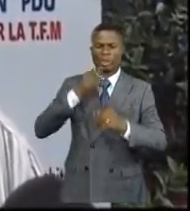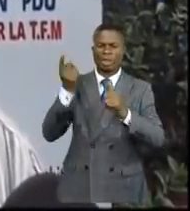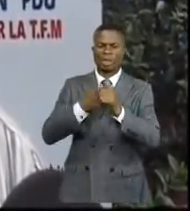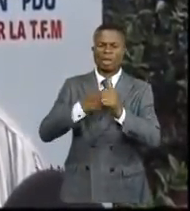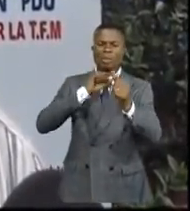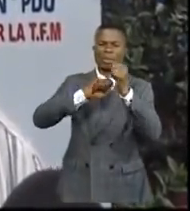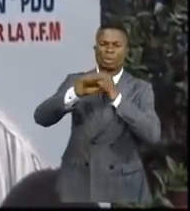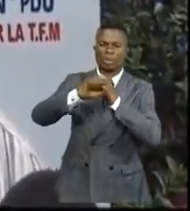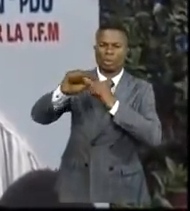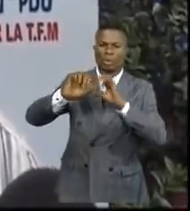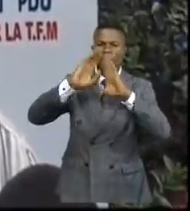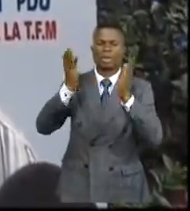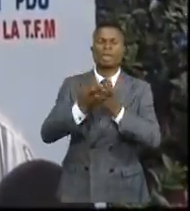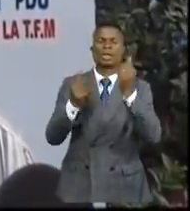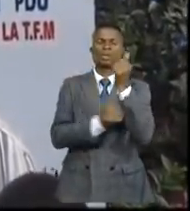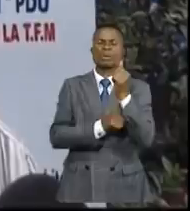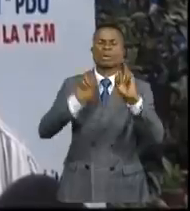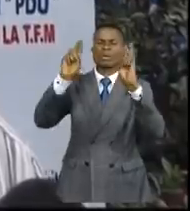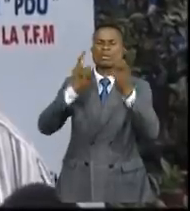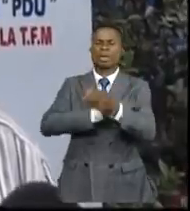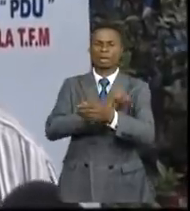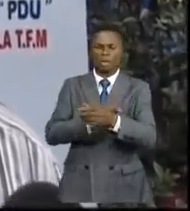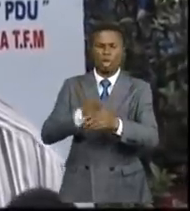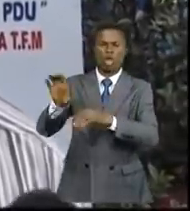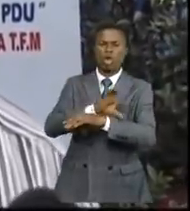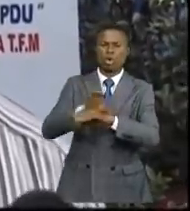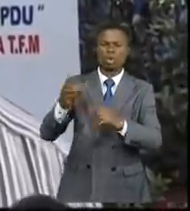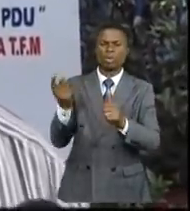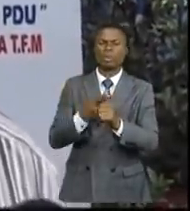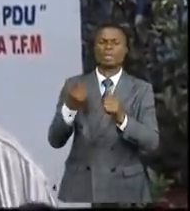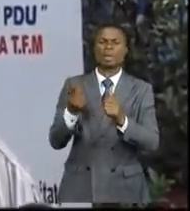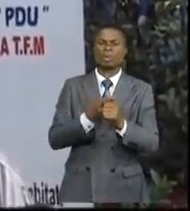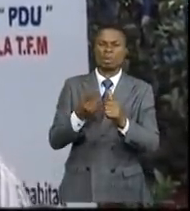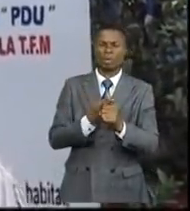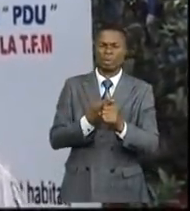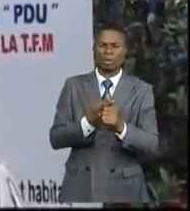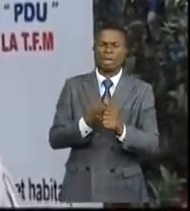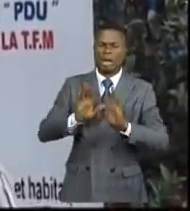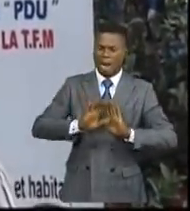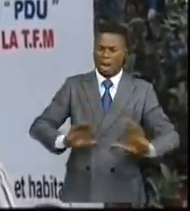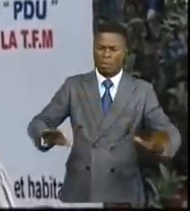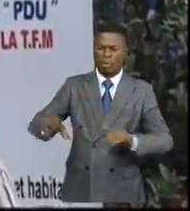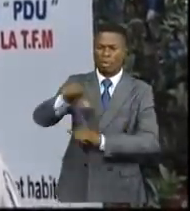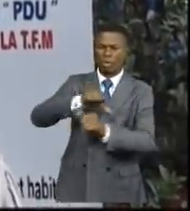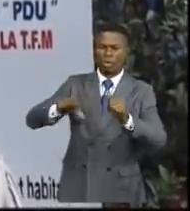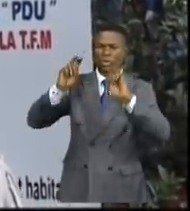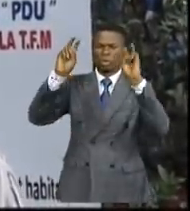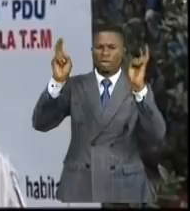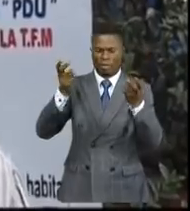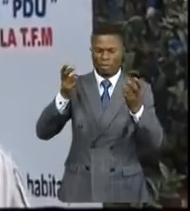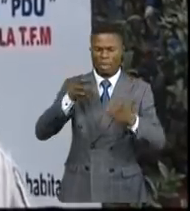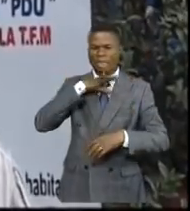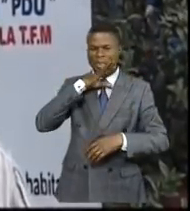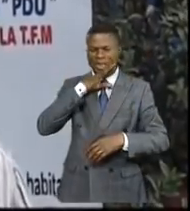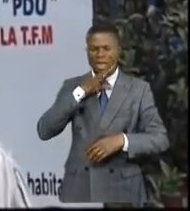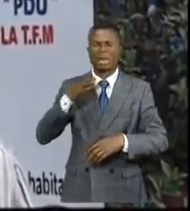la population de Goma pour s'occuper personnellement de la propriété de la ville, de la salubrité